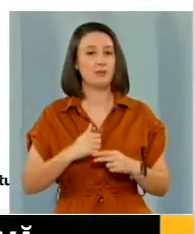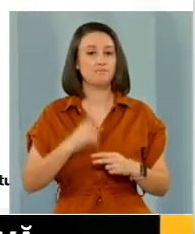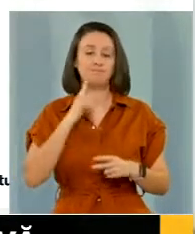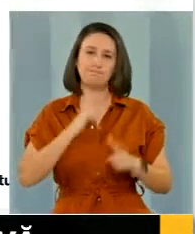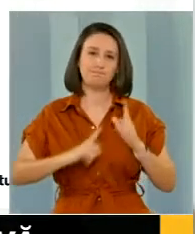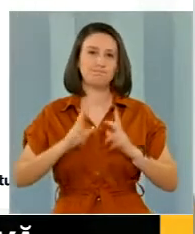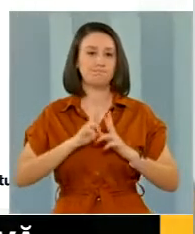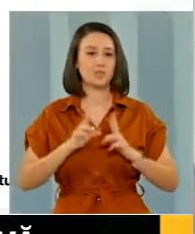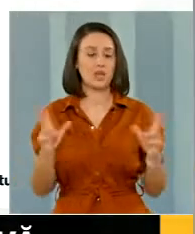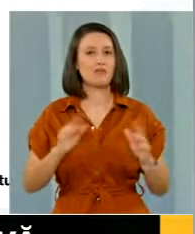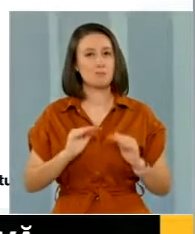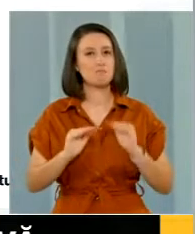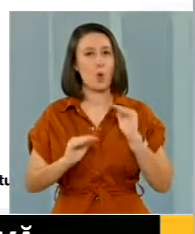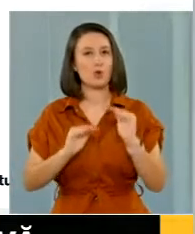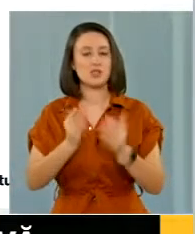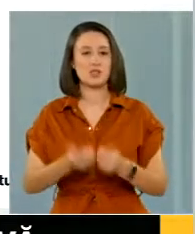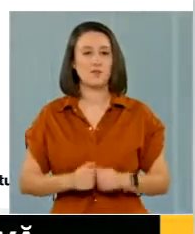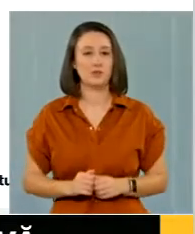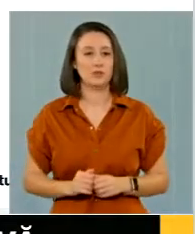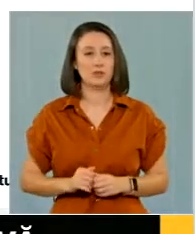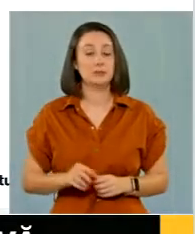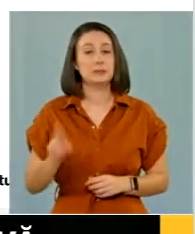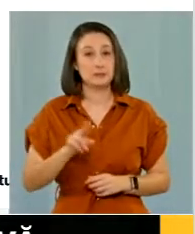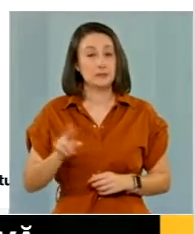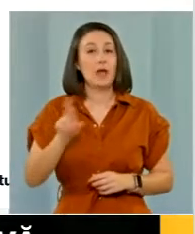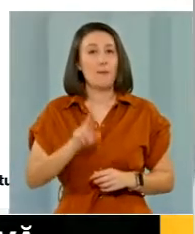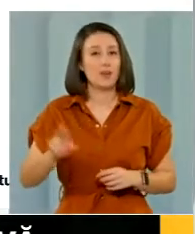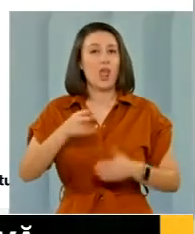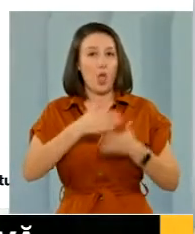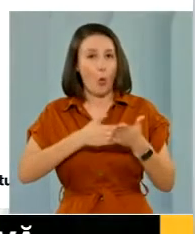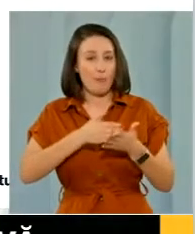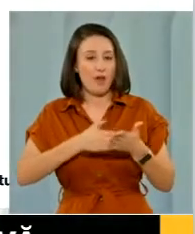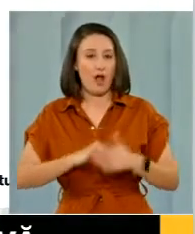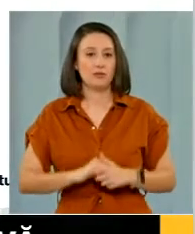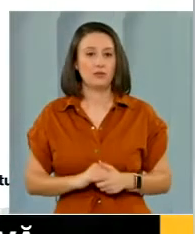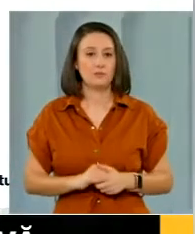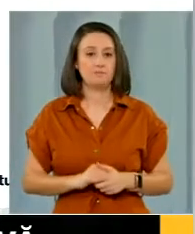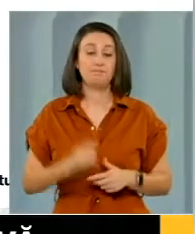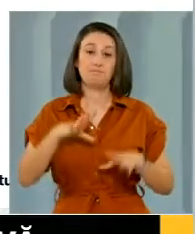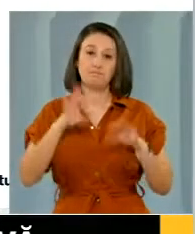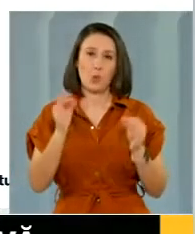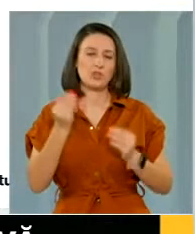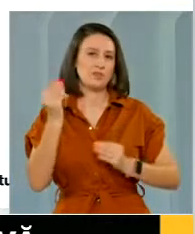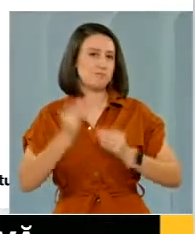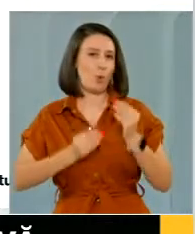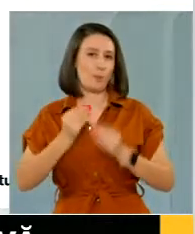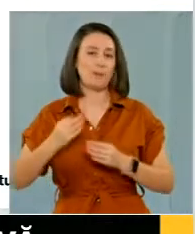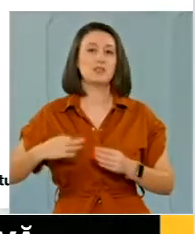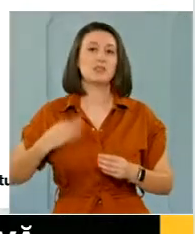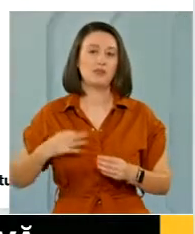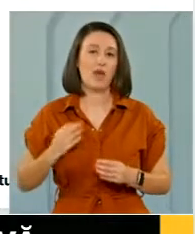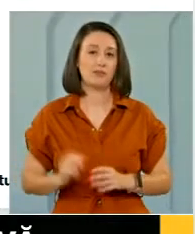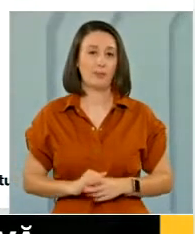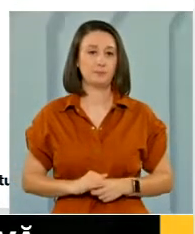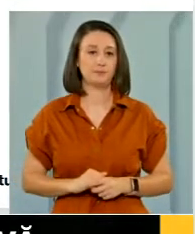suferit agravare progresivă în ultimele trei zile sare intervenit chirurgicală identificând un scump Na ce aleg anastomozei biliare